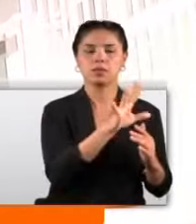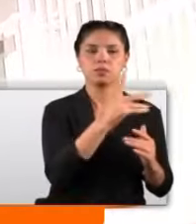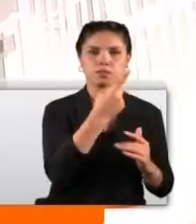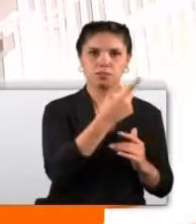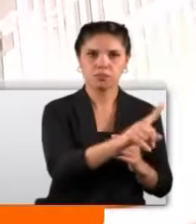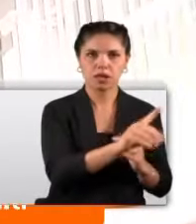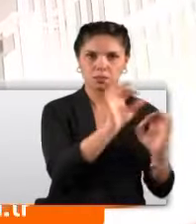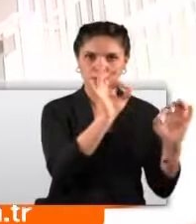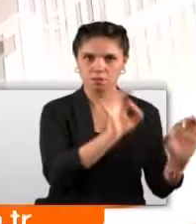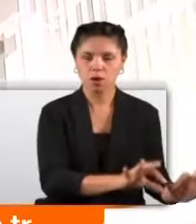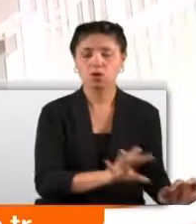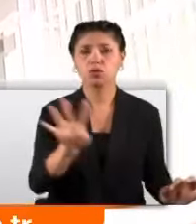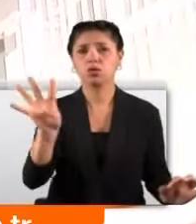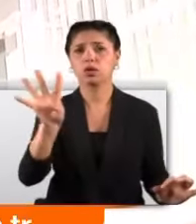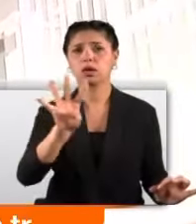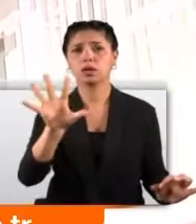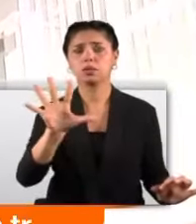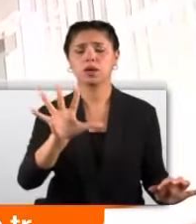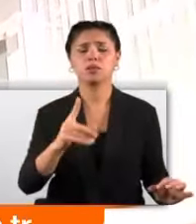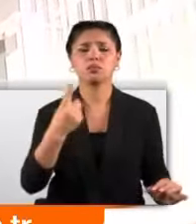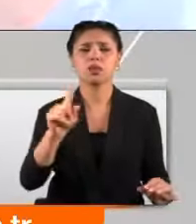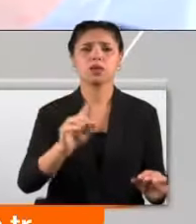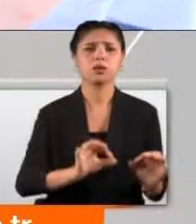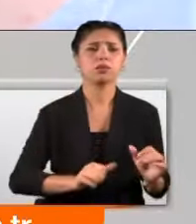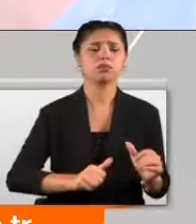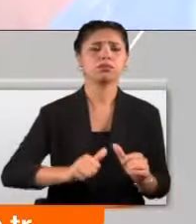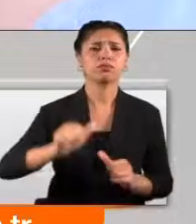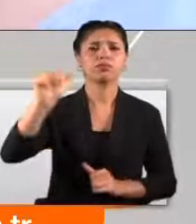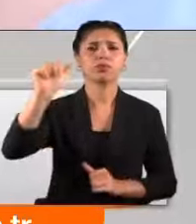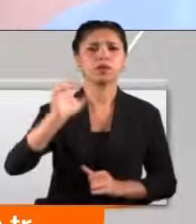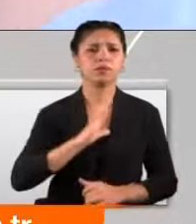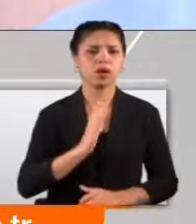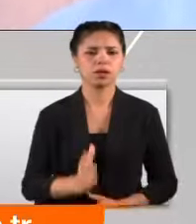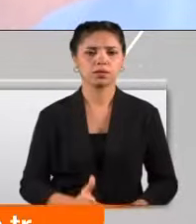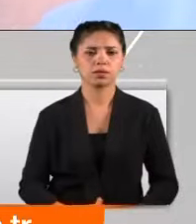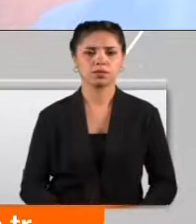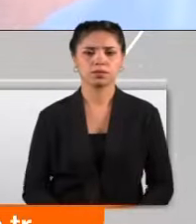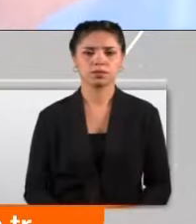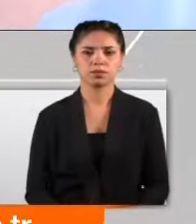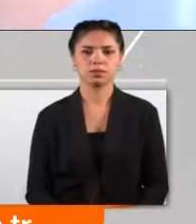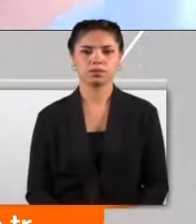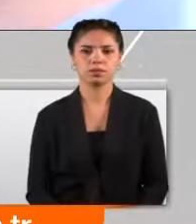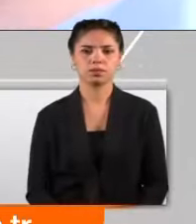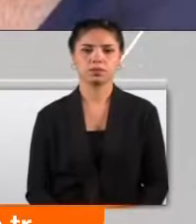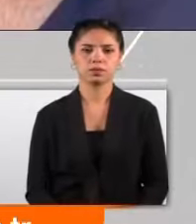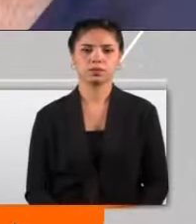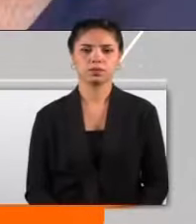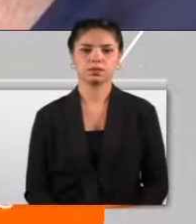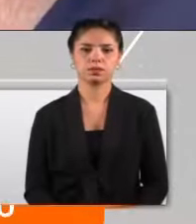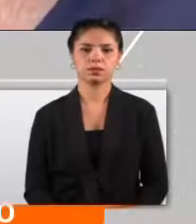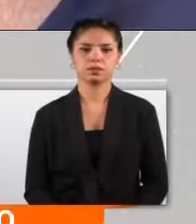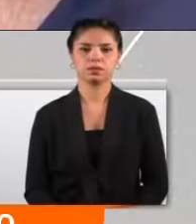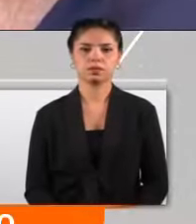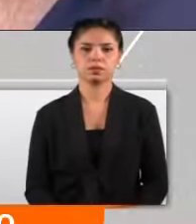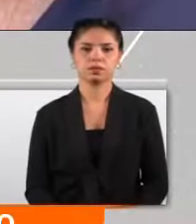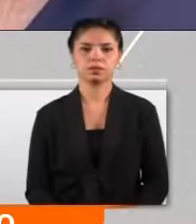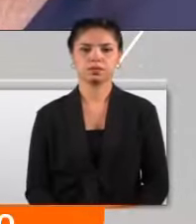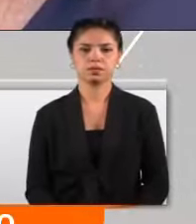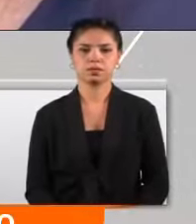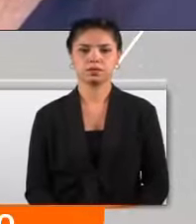liradan başlıyor, 45 bin liraya kadar çıkıyor. Bir öğrencinin geliri ne kadar olsun ki bu kiraları ödeyebilsin? Eğer öğrenciler